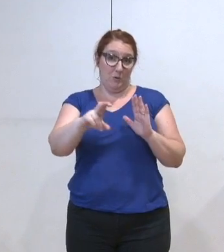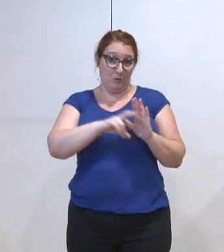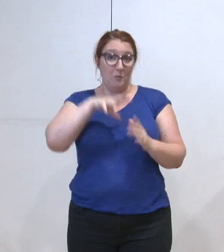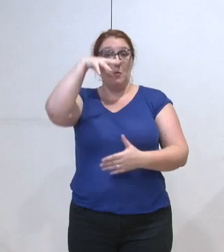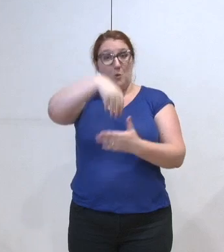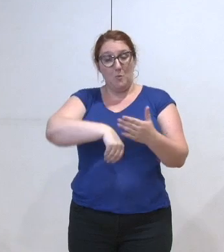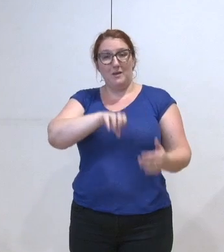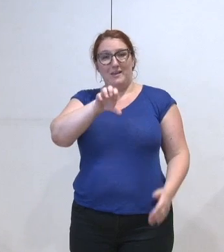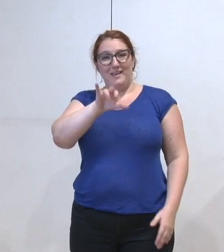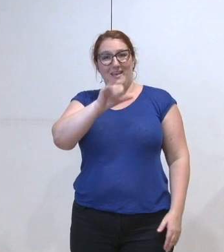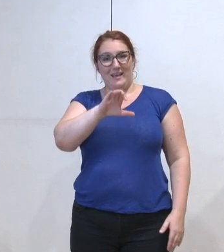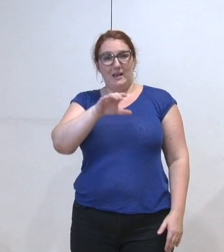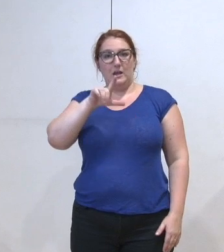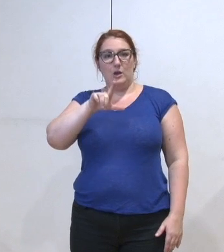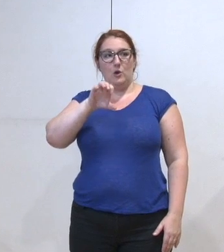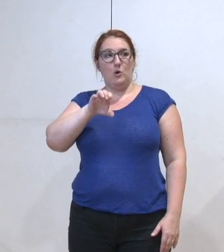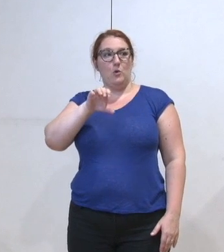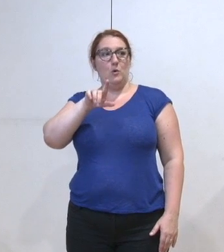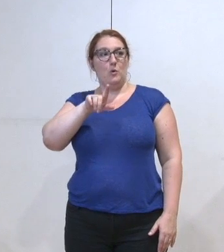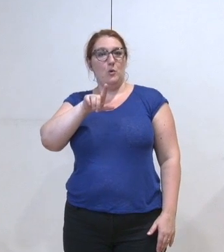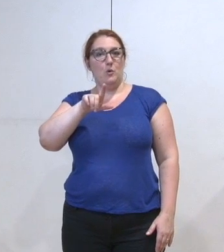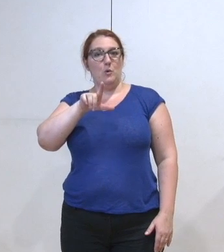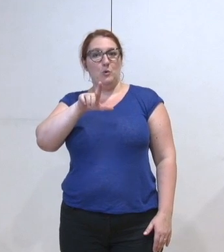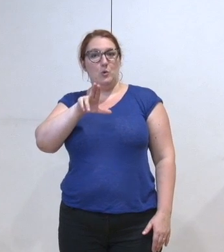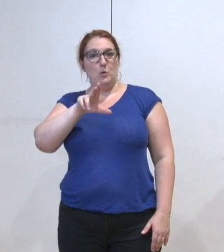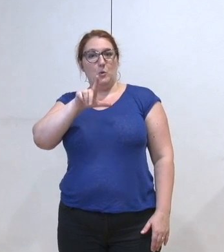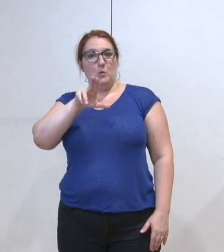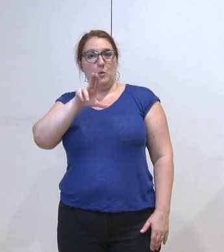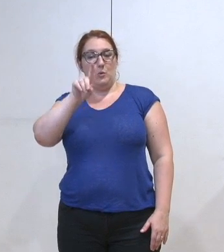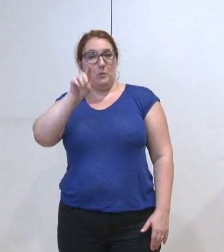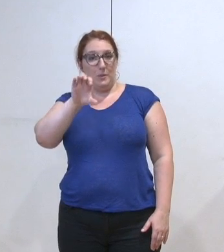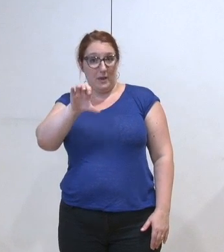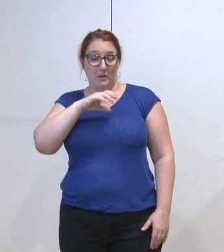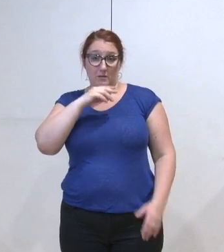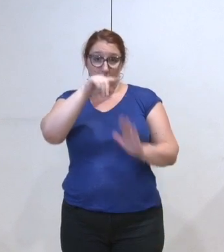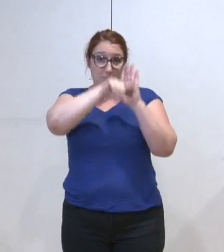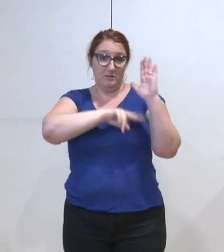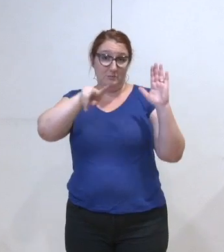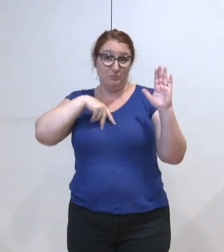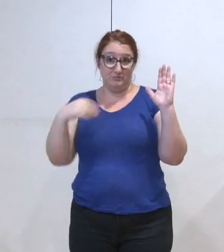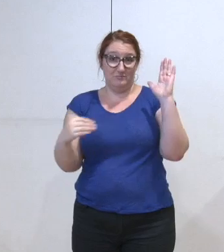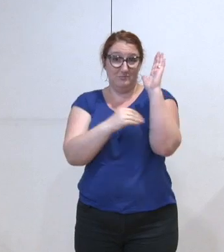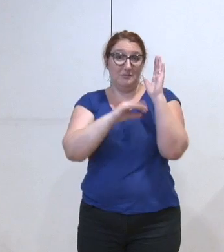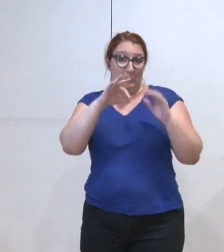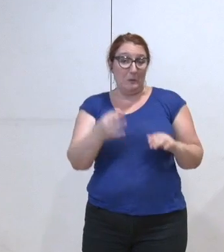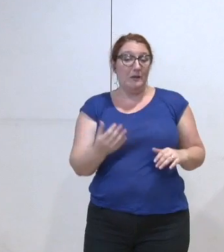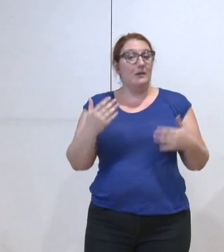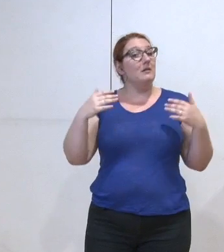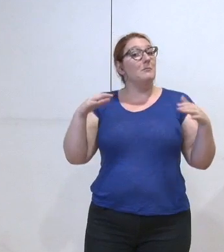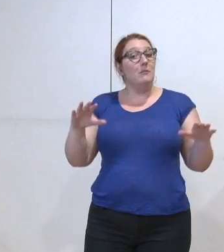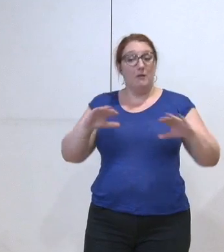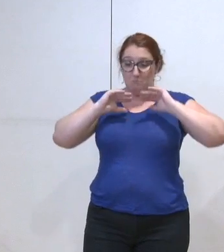leuludec qui effectivement était sur notre liste ce qui n'empêche ce qui n'enlève rien de ses